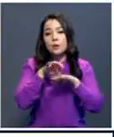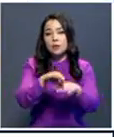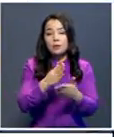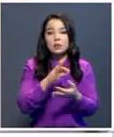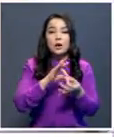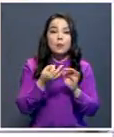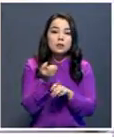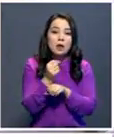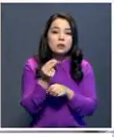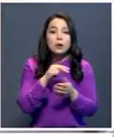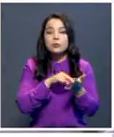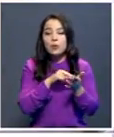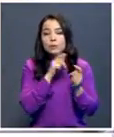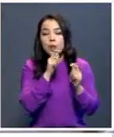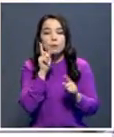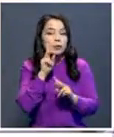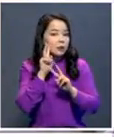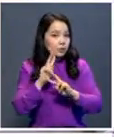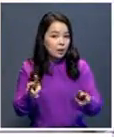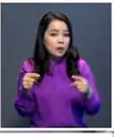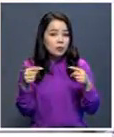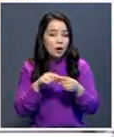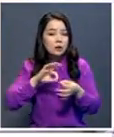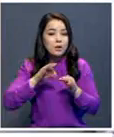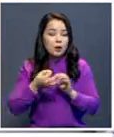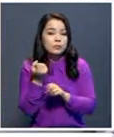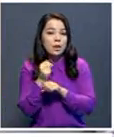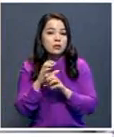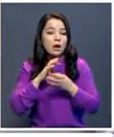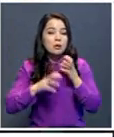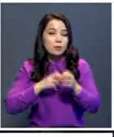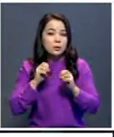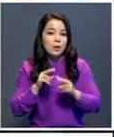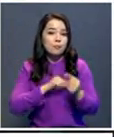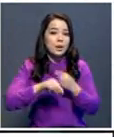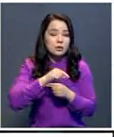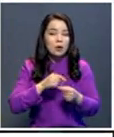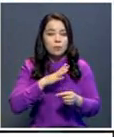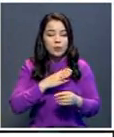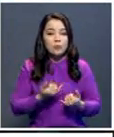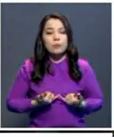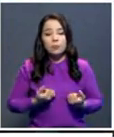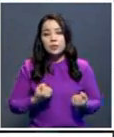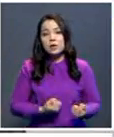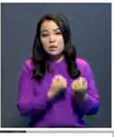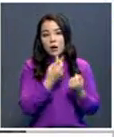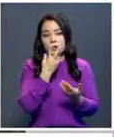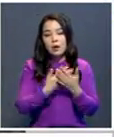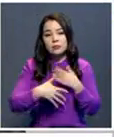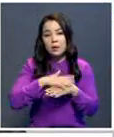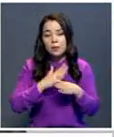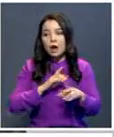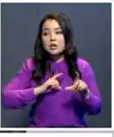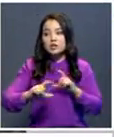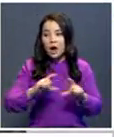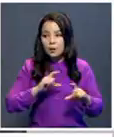қоры нақты қанша екені белгісіз. Бір анығы, әлем чемпионаты бизнес өкілдерінің демеушілігімен өтеді. Шахматтың бір